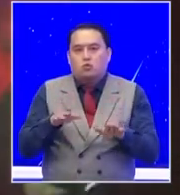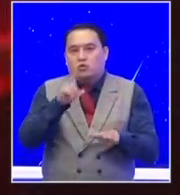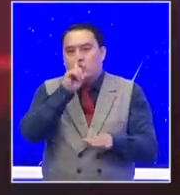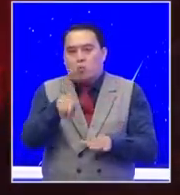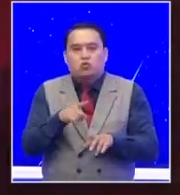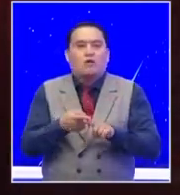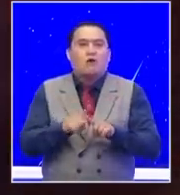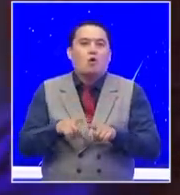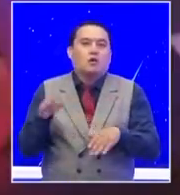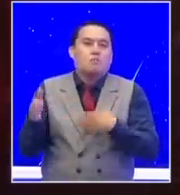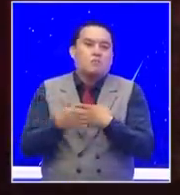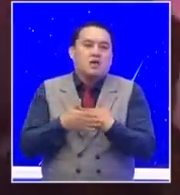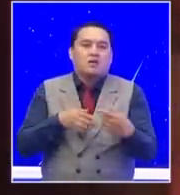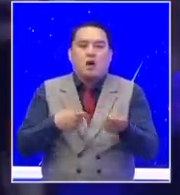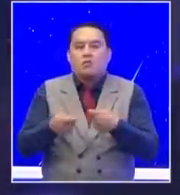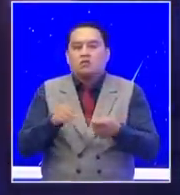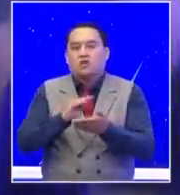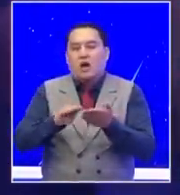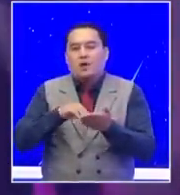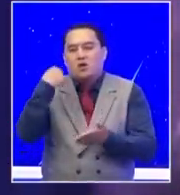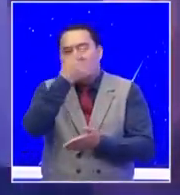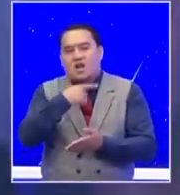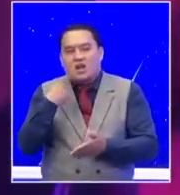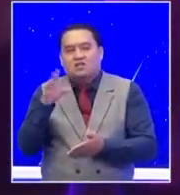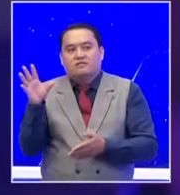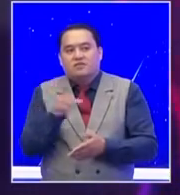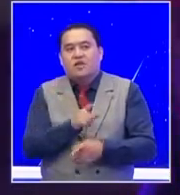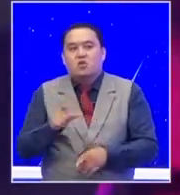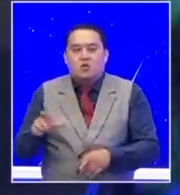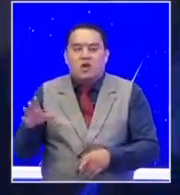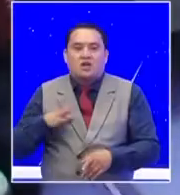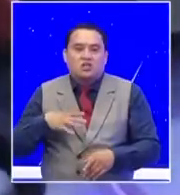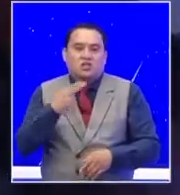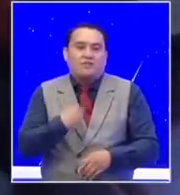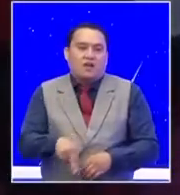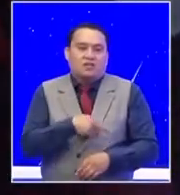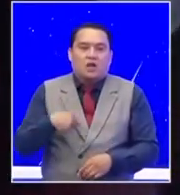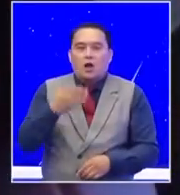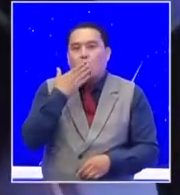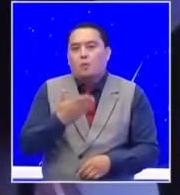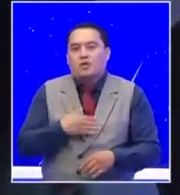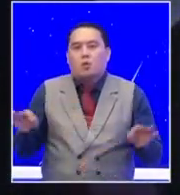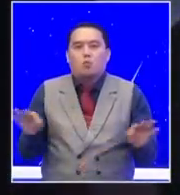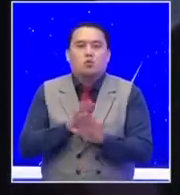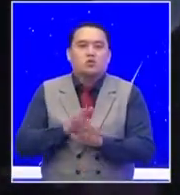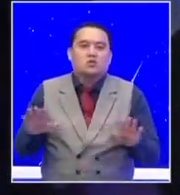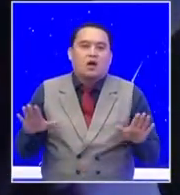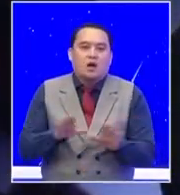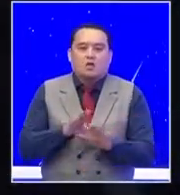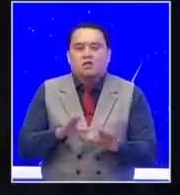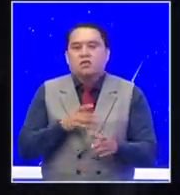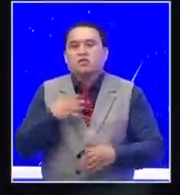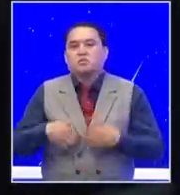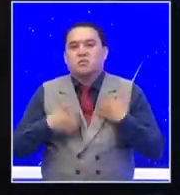пустят. Перед входом администрация записывает личные данные всех клиентов. Швейцарские любители классической музыки тоже